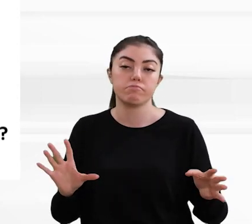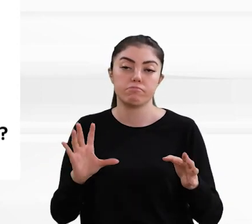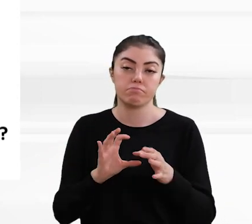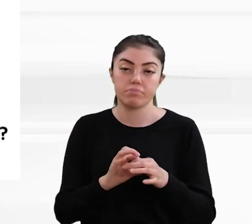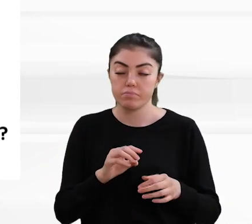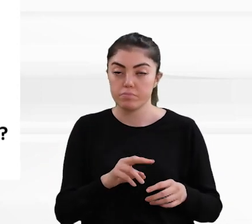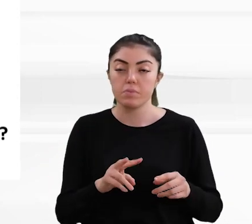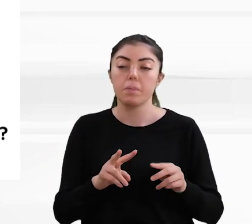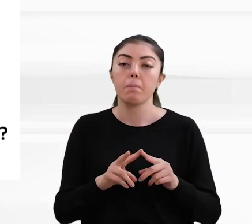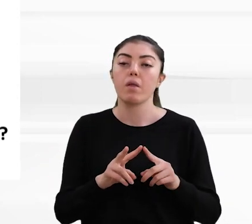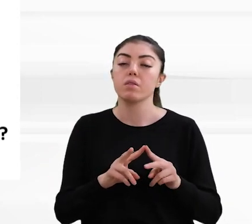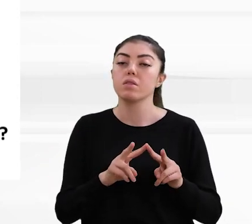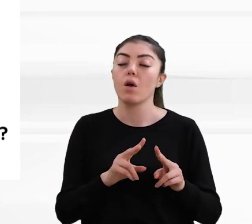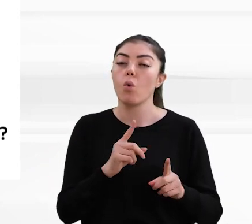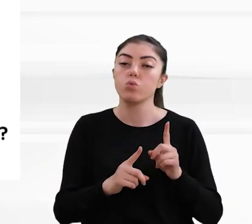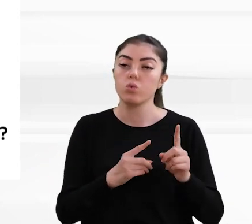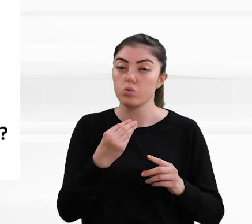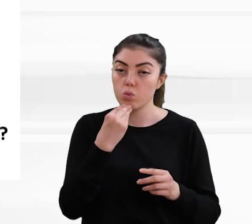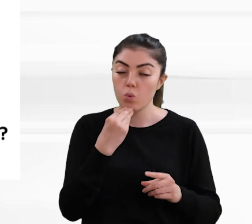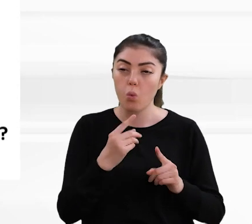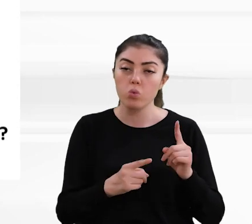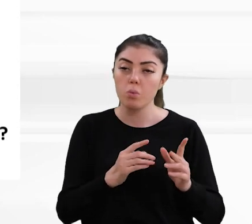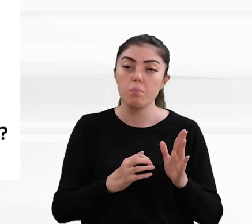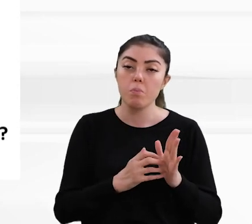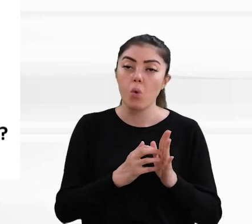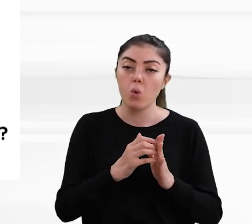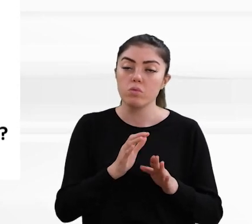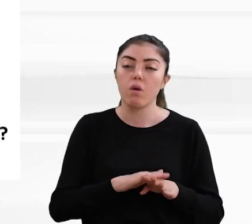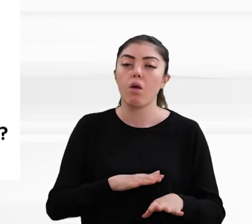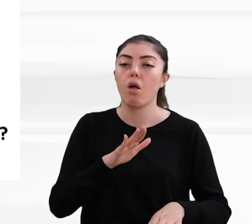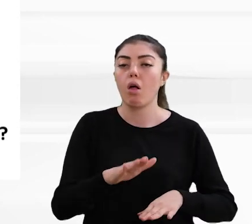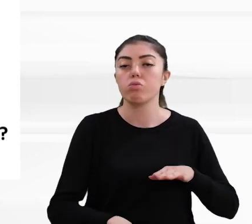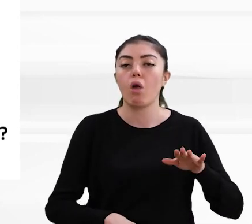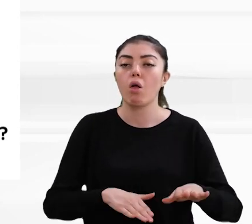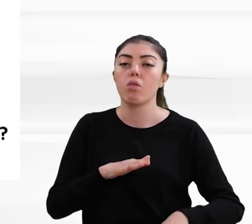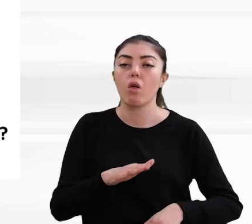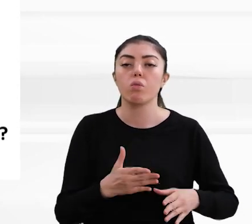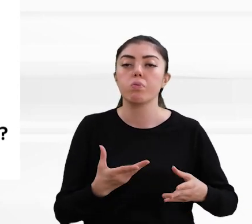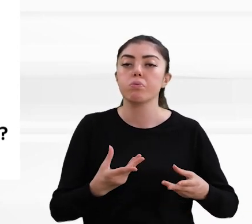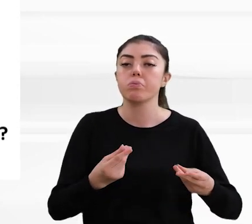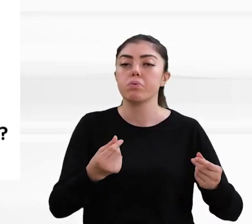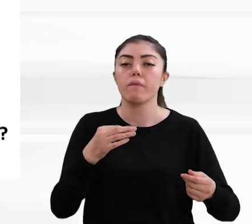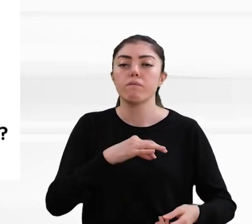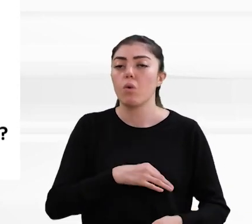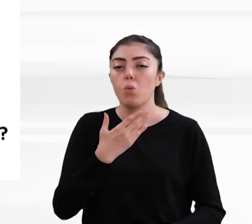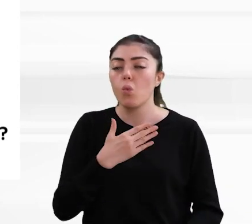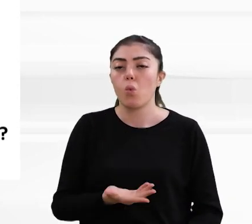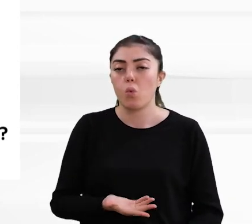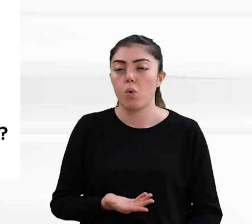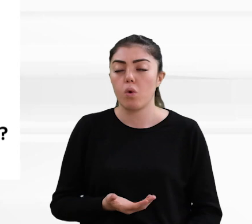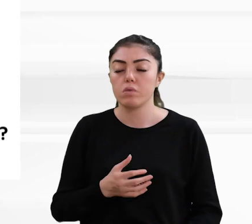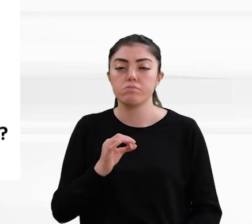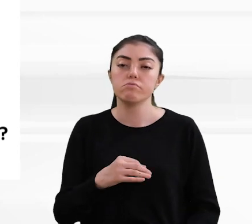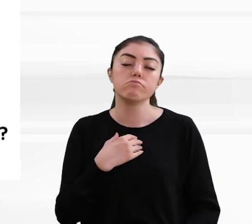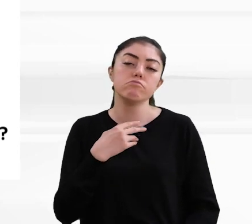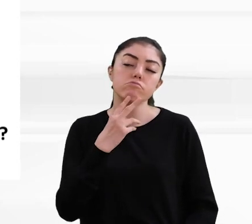Mandala Root lamaları sırasında Otlar arasındaki böcekleri ezerken Kendisi bu durumdan bir fayda sağlamaz